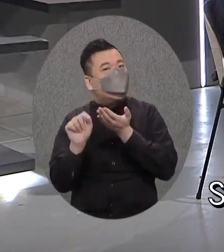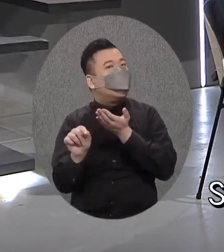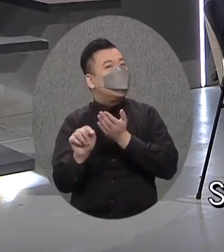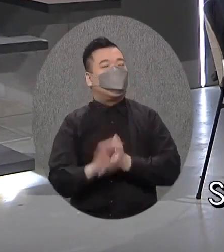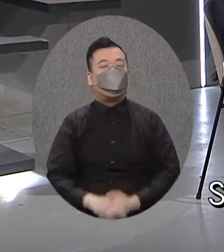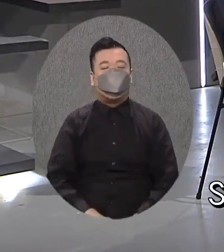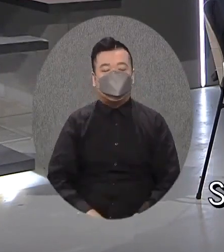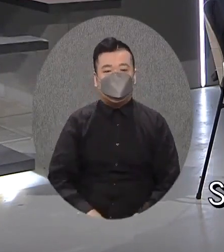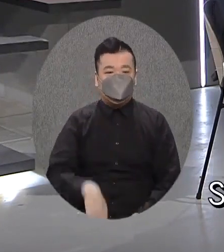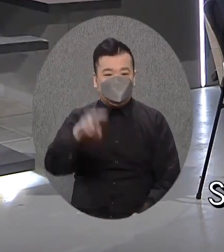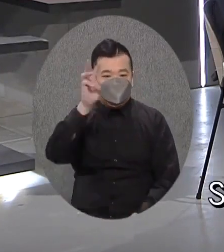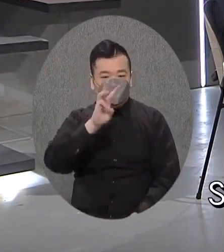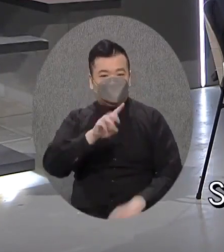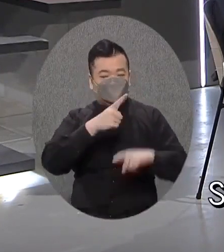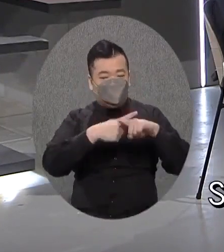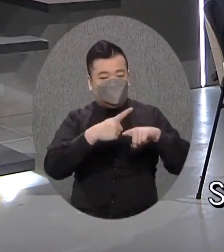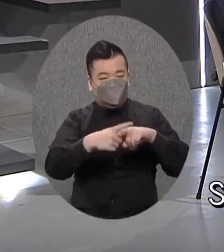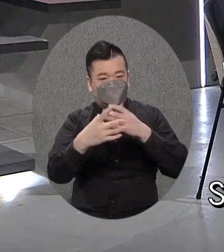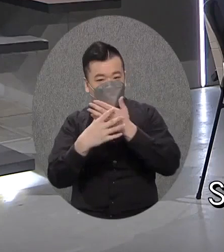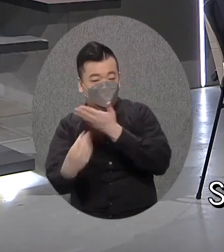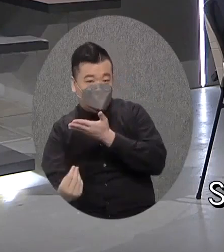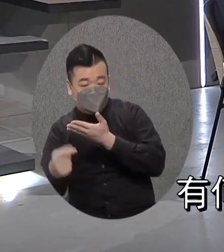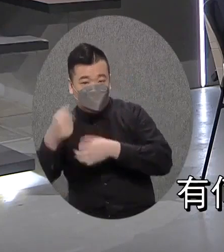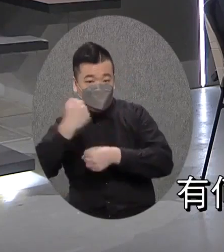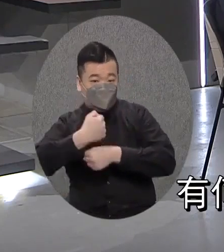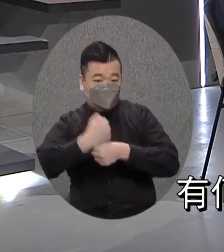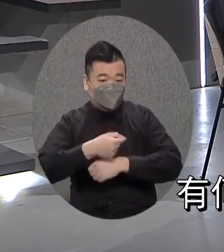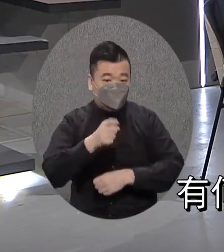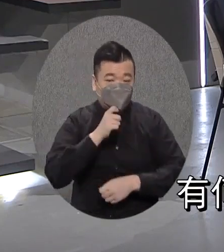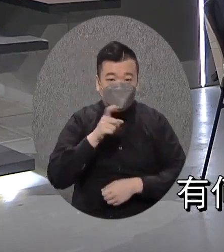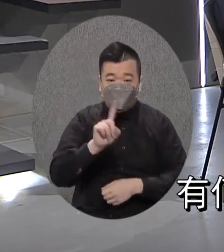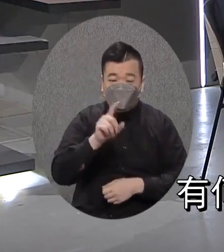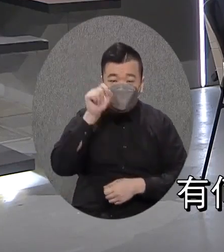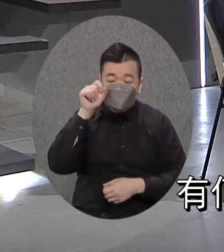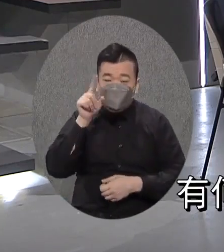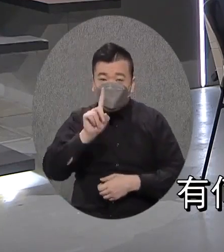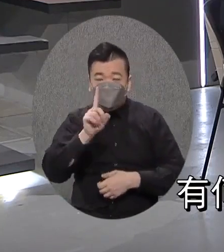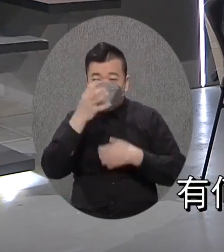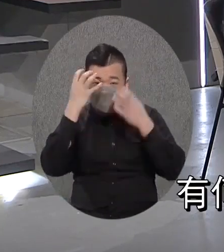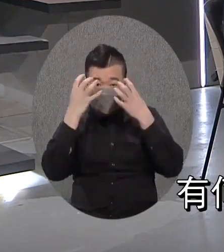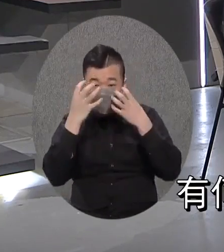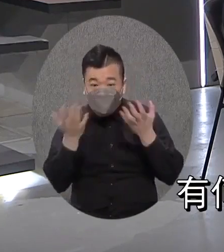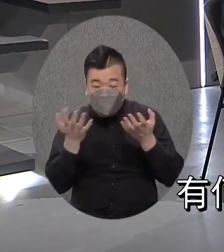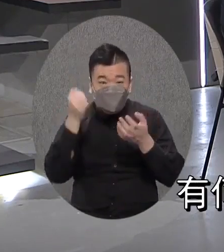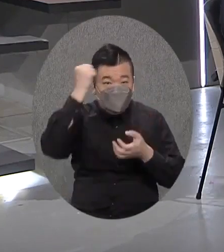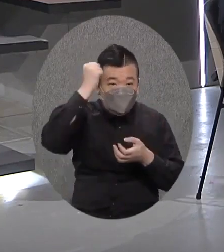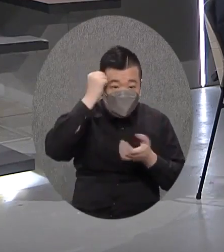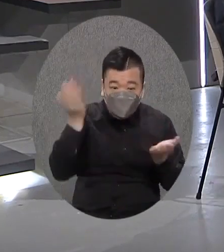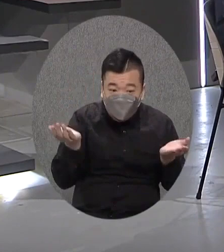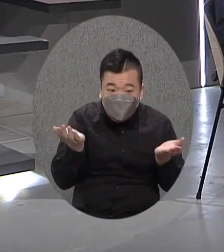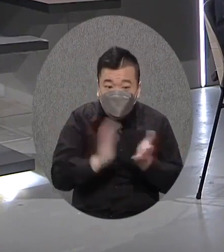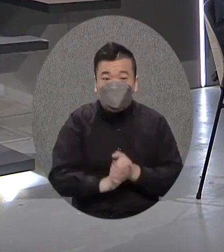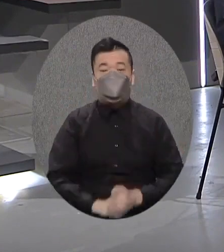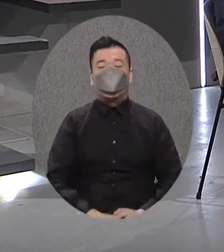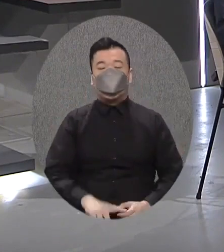在這種水印木刻嘅即係製作上面，其實有冇咩特別注意或者特別難嘅地方 嘅？